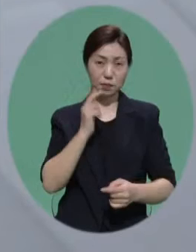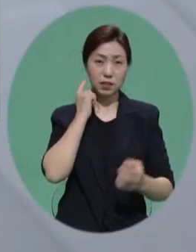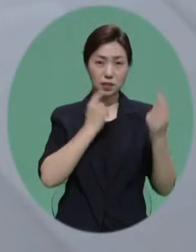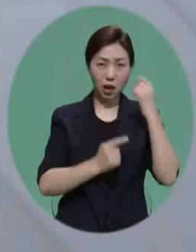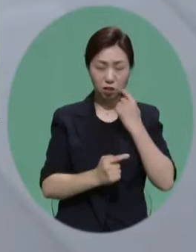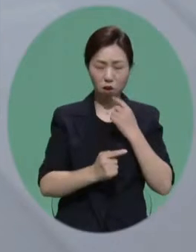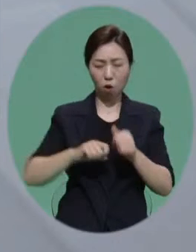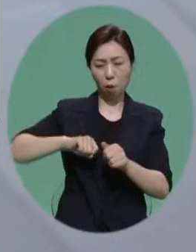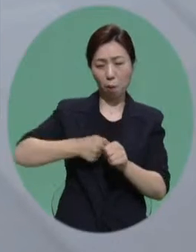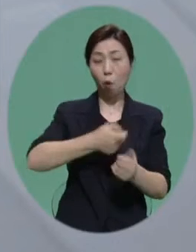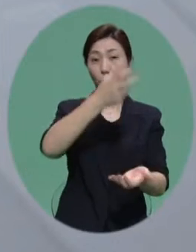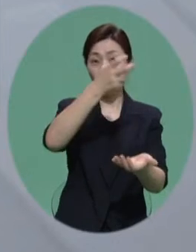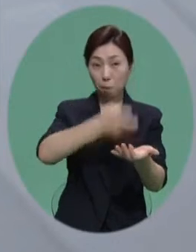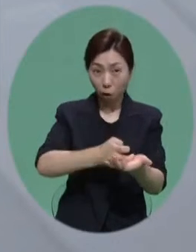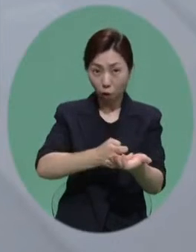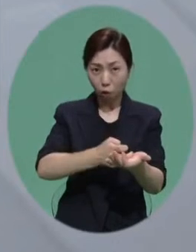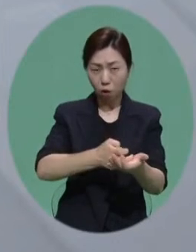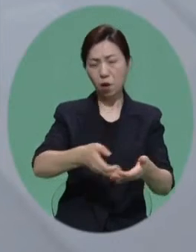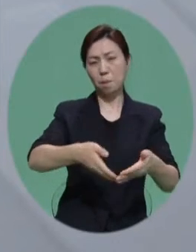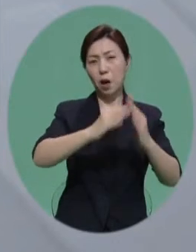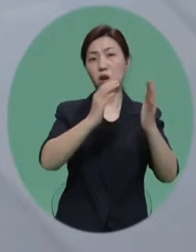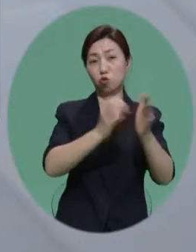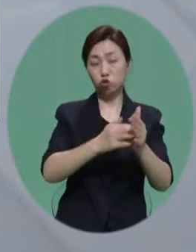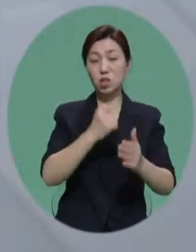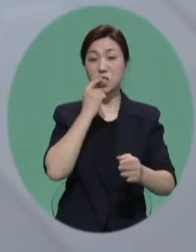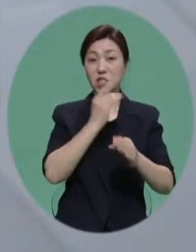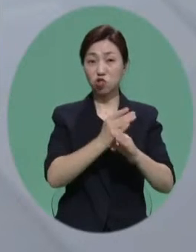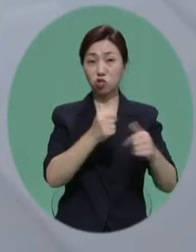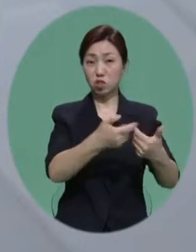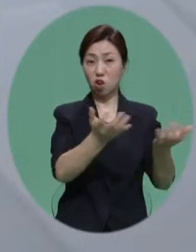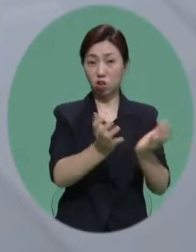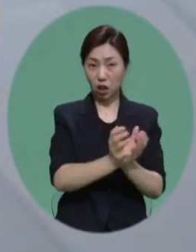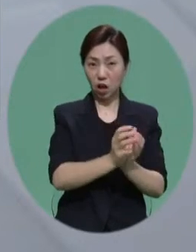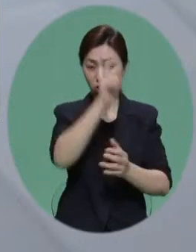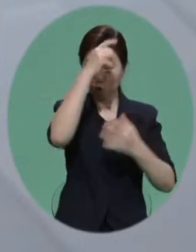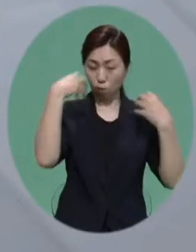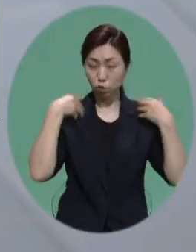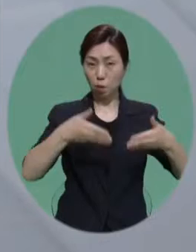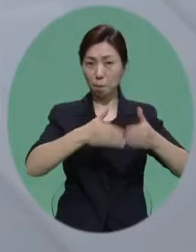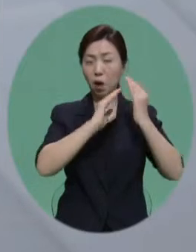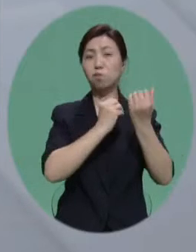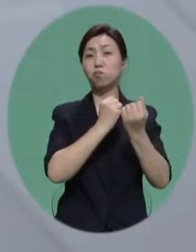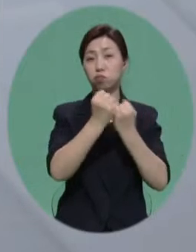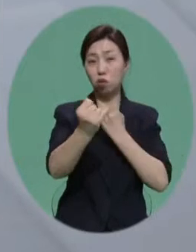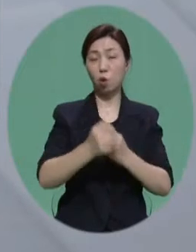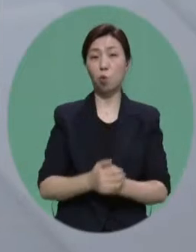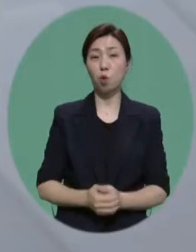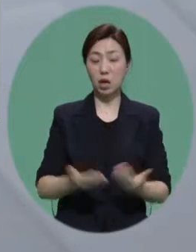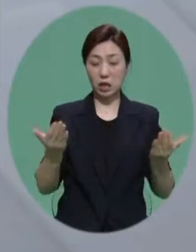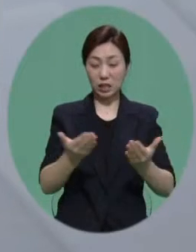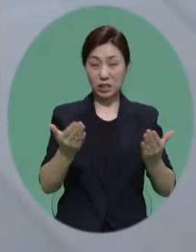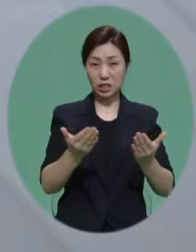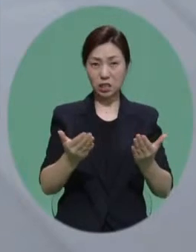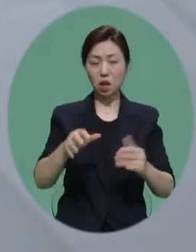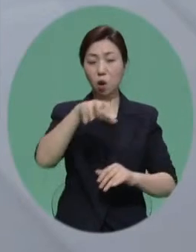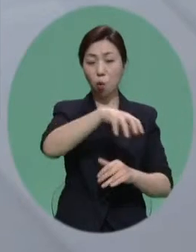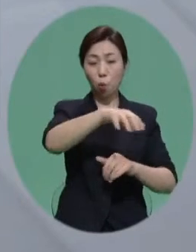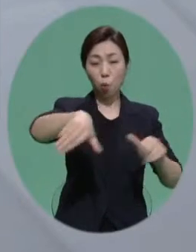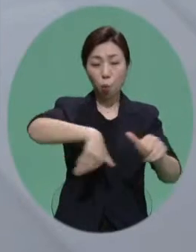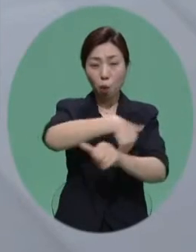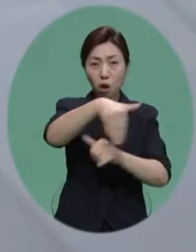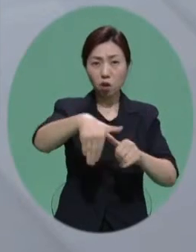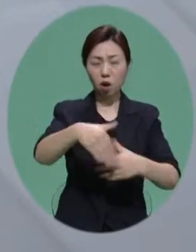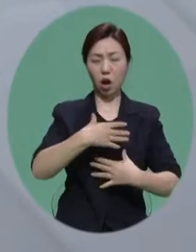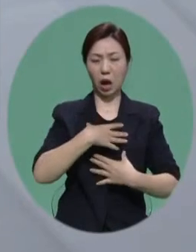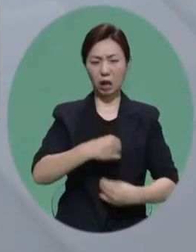의 에 민주당 정권이 들어 썼음에도 불구하고 어 지금 어 그 직장내 안전은 조금 더 낮은 게